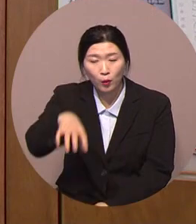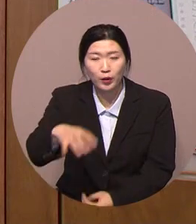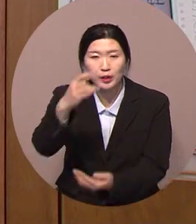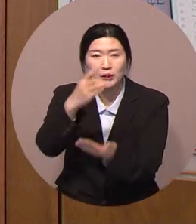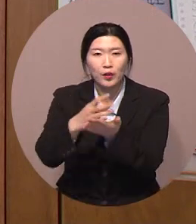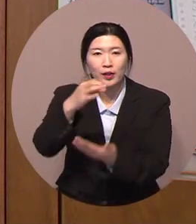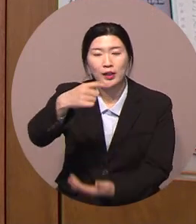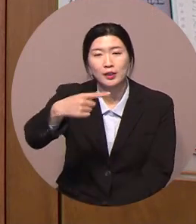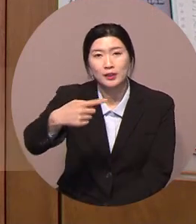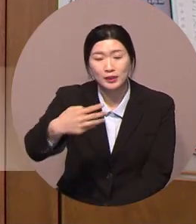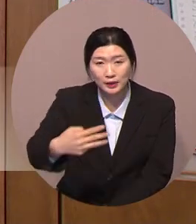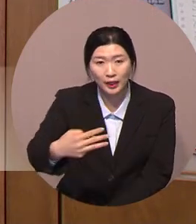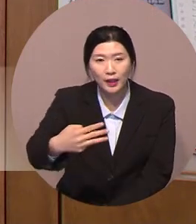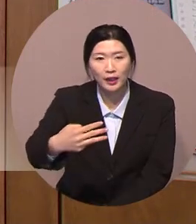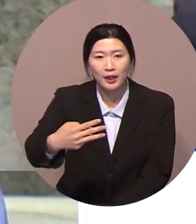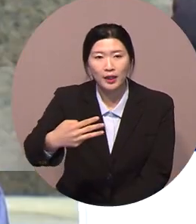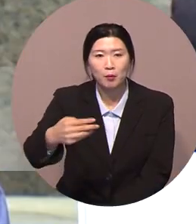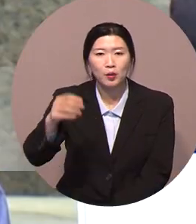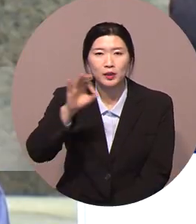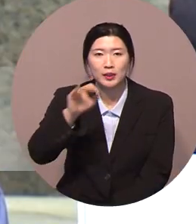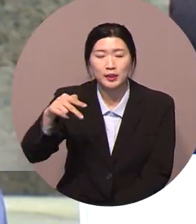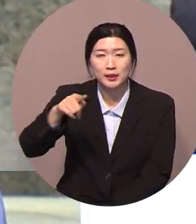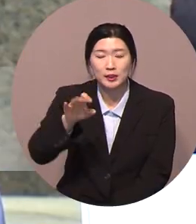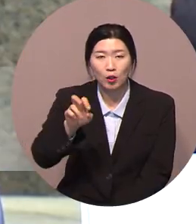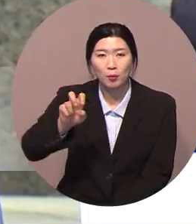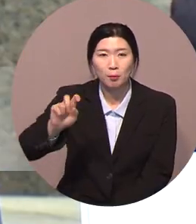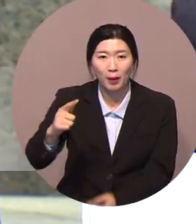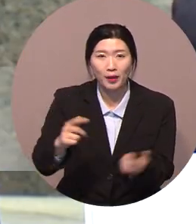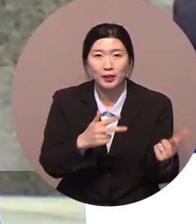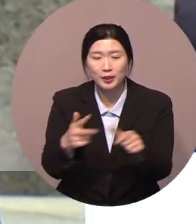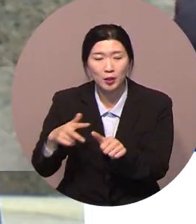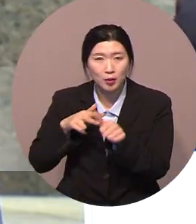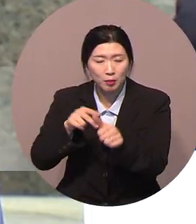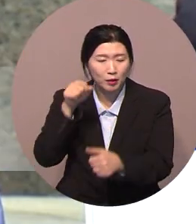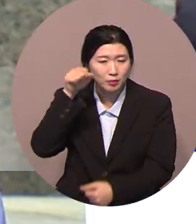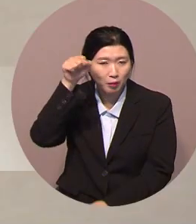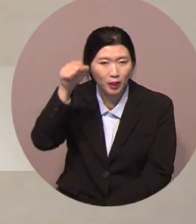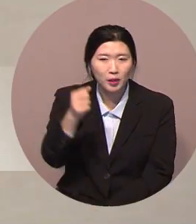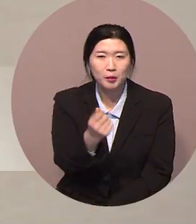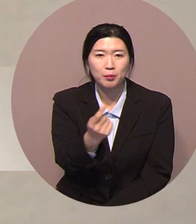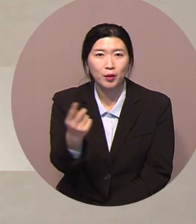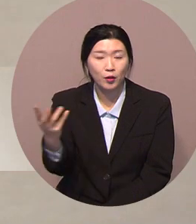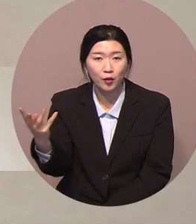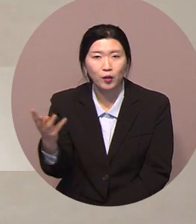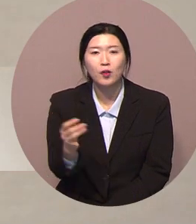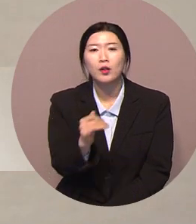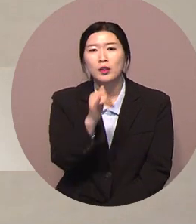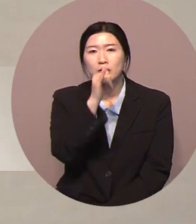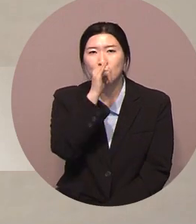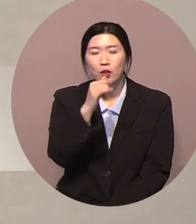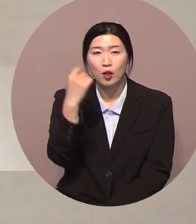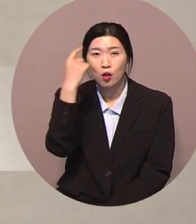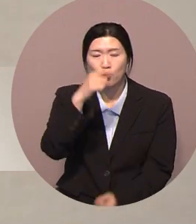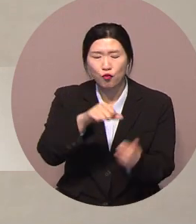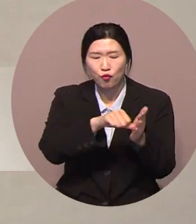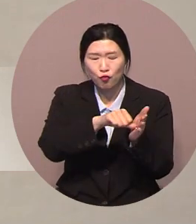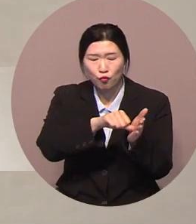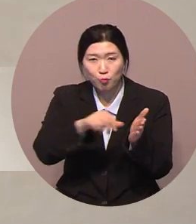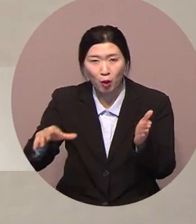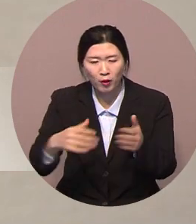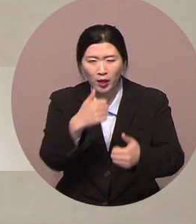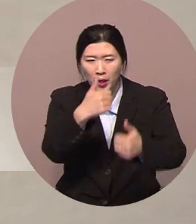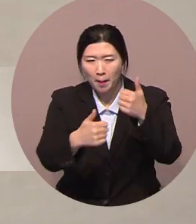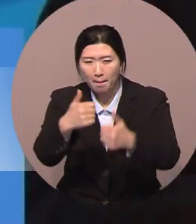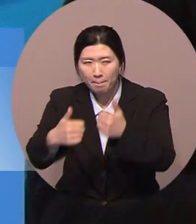이정만 국민의 임 당협위원장과 이규희 민주당 지역위원장 정황근 전 농림축산 식품부 장관 등의